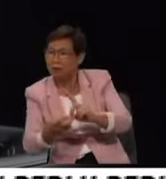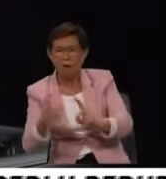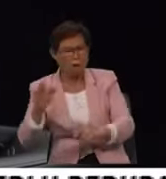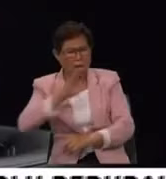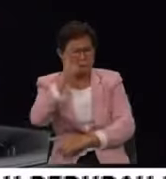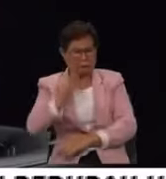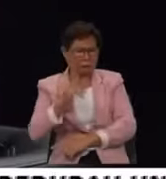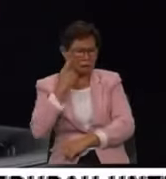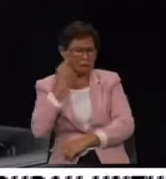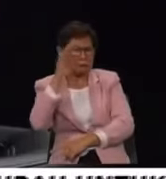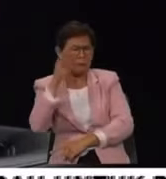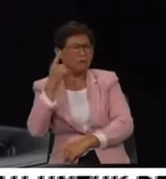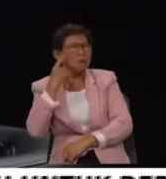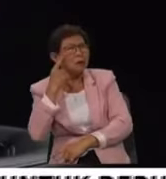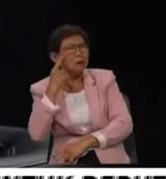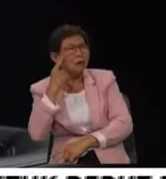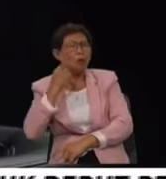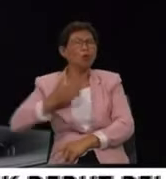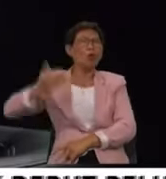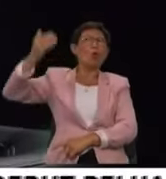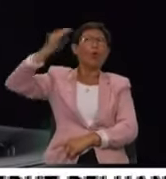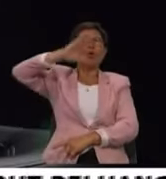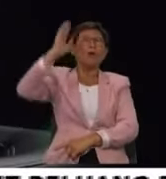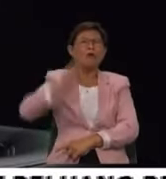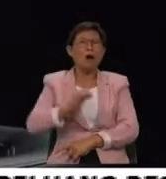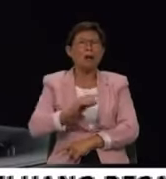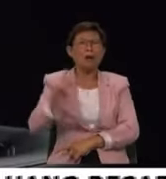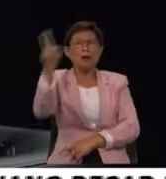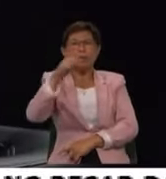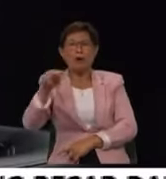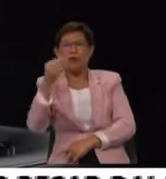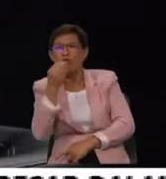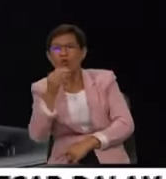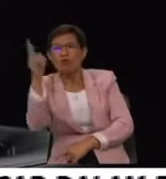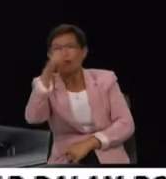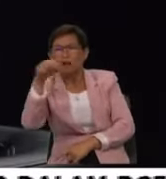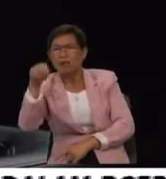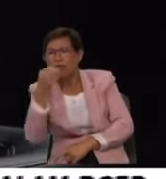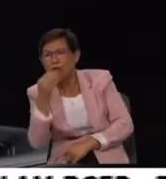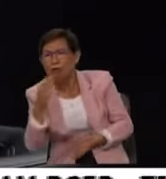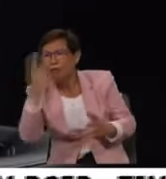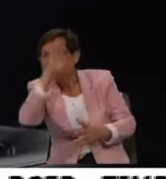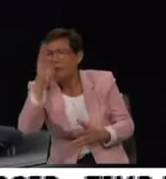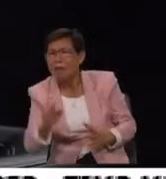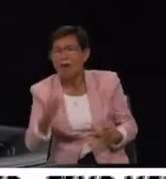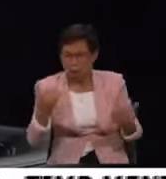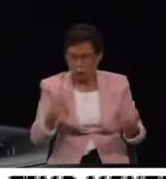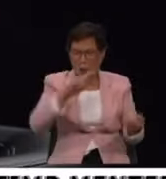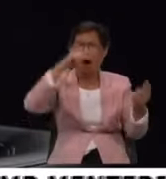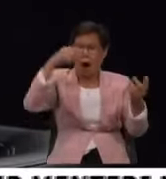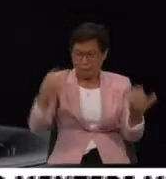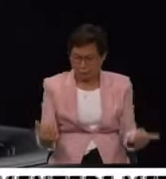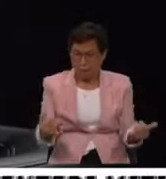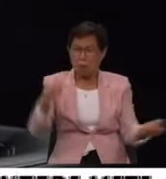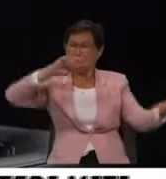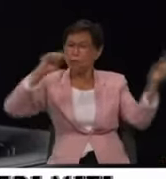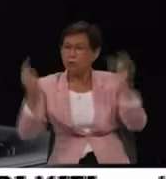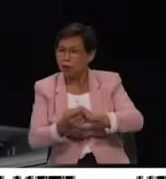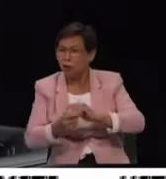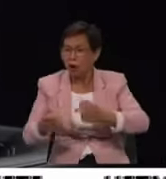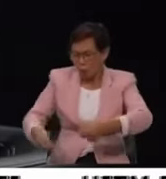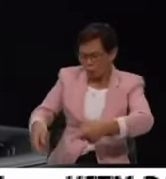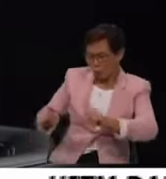pernah bayang satu ketika dahulu kita tak pernah bayang ada Grab Food Hmm dan hari ini semuanya berubah. Maka kita sedar